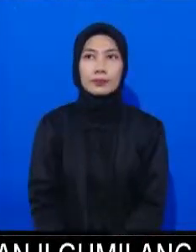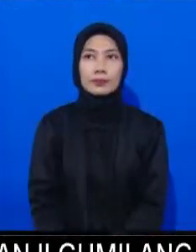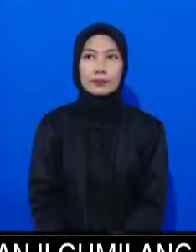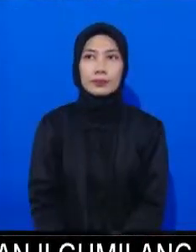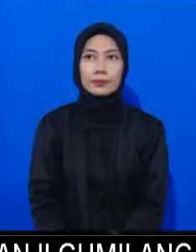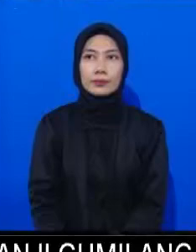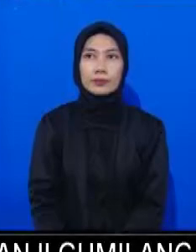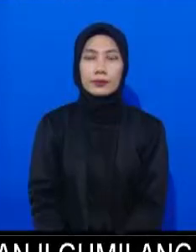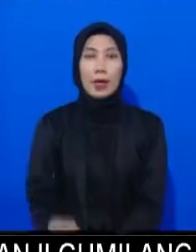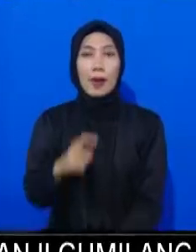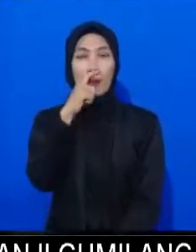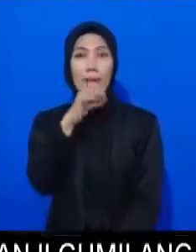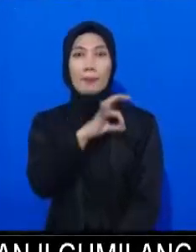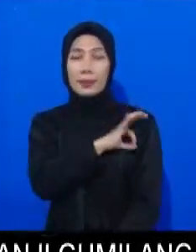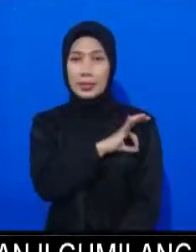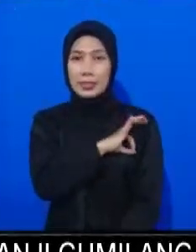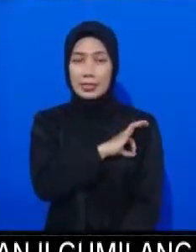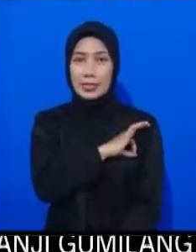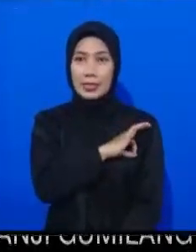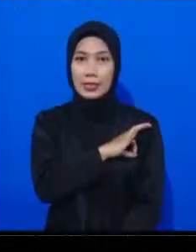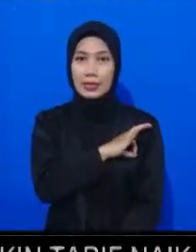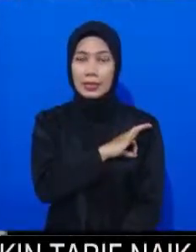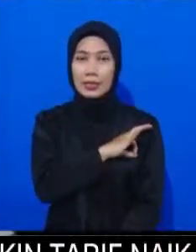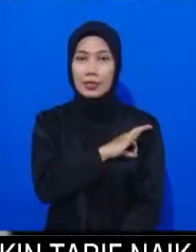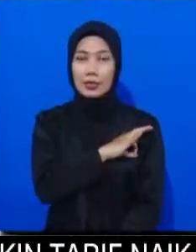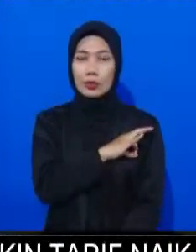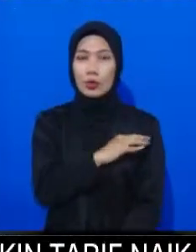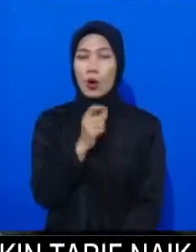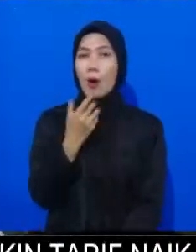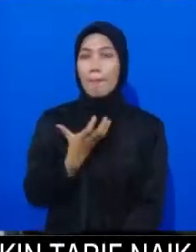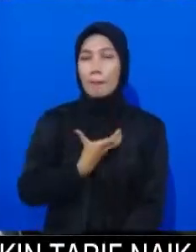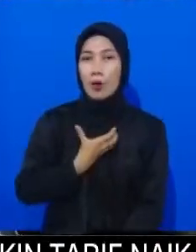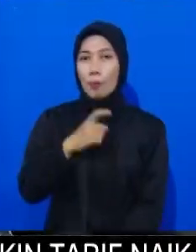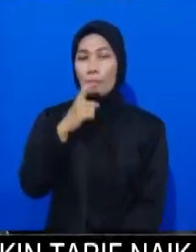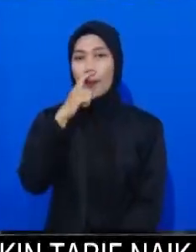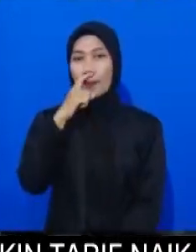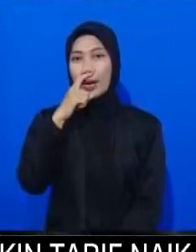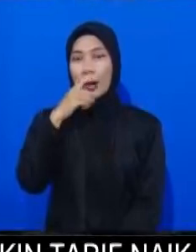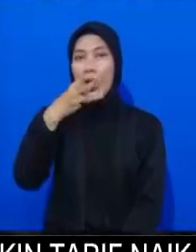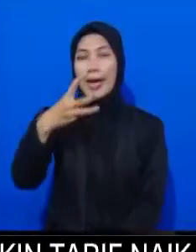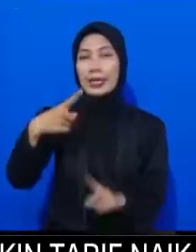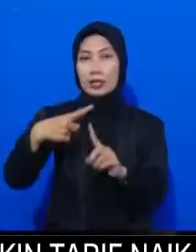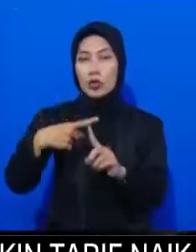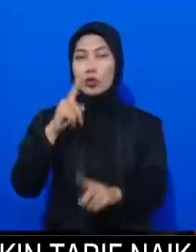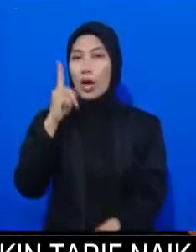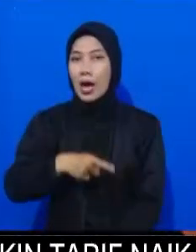ditugaskan oleh Pak Presiden, Pak Jokowi kepada Pak Erick Thohir adalah menyelesaikan kereta cepat.